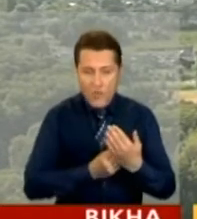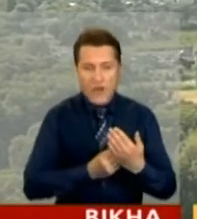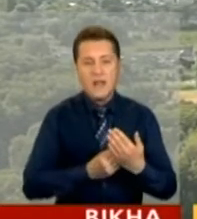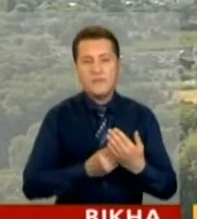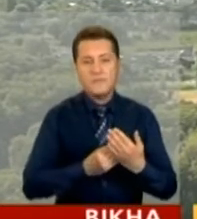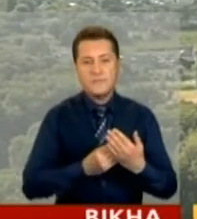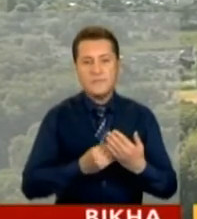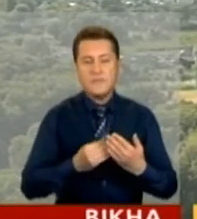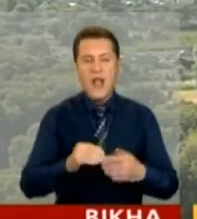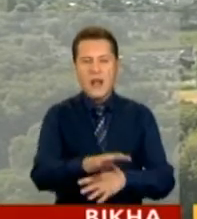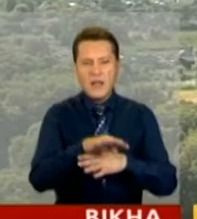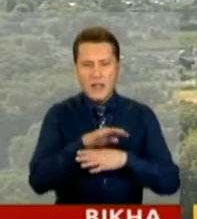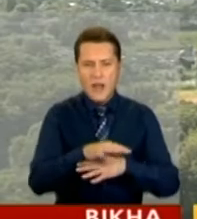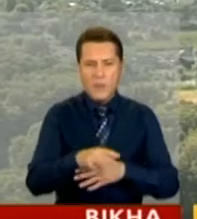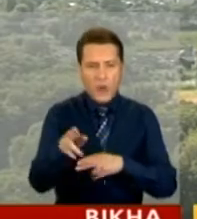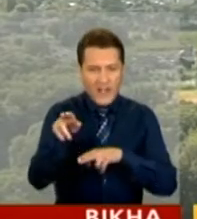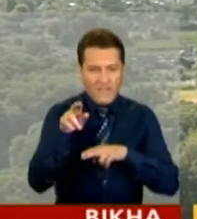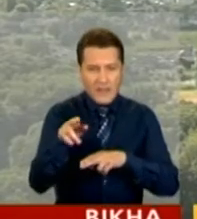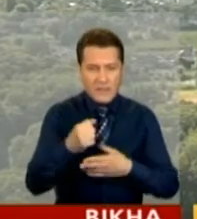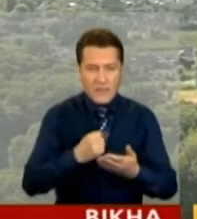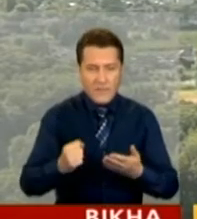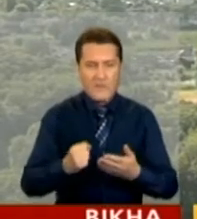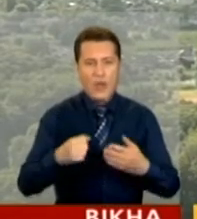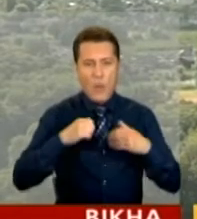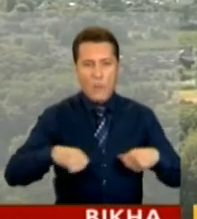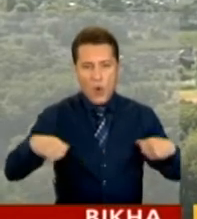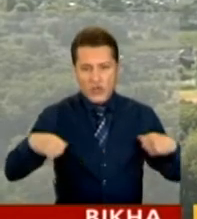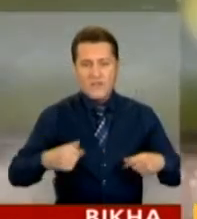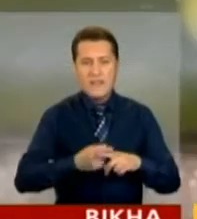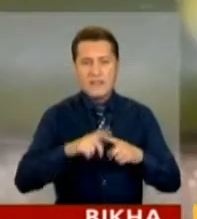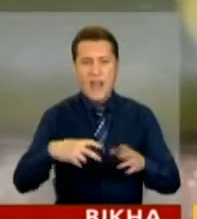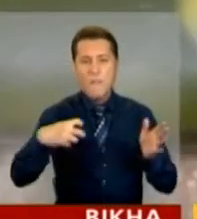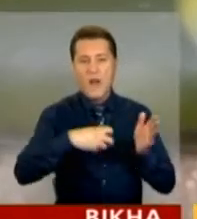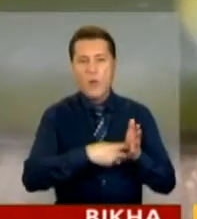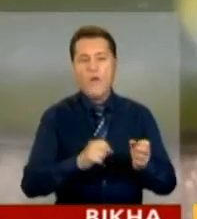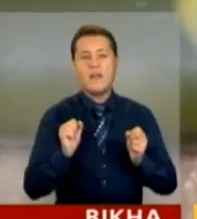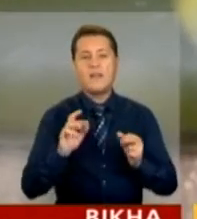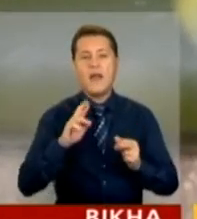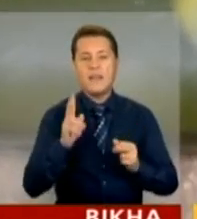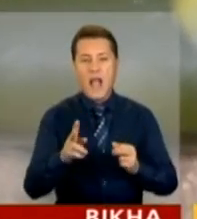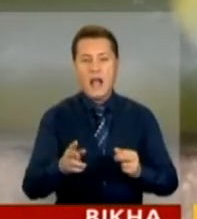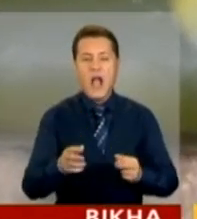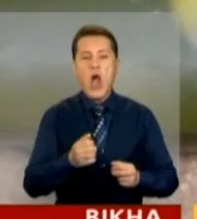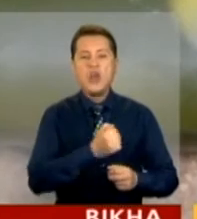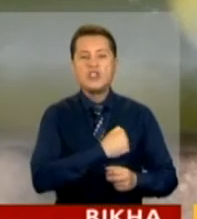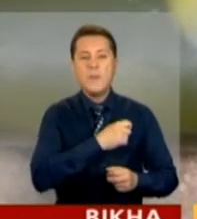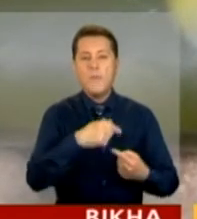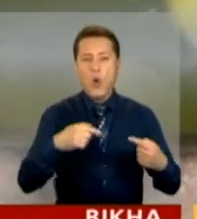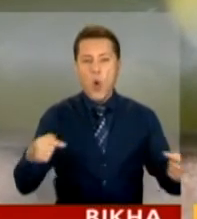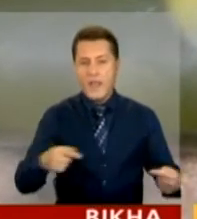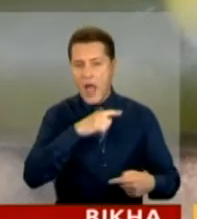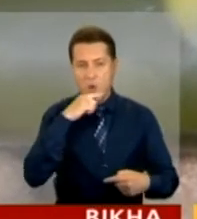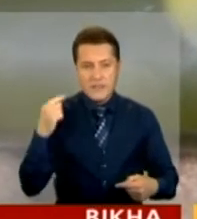це гранатомети, снайперські гвинтівки і бронежилети. І справа в тому, що все це марковано як зброя Росії. На кількох